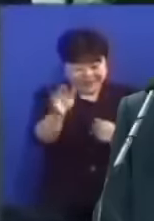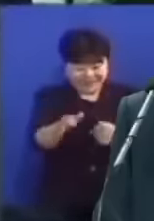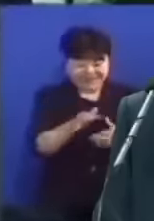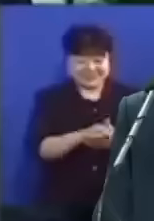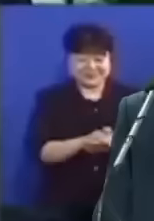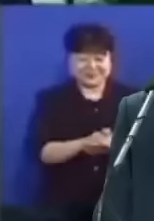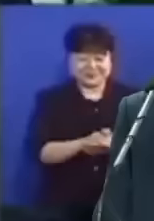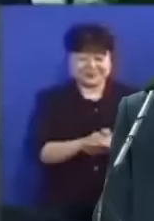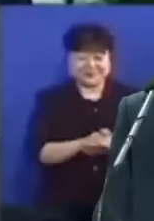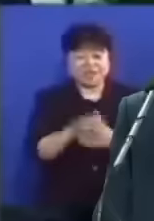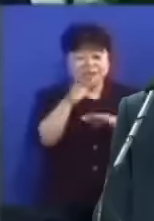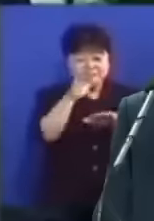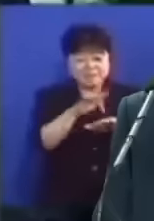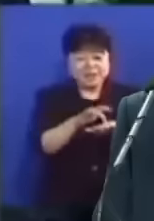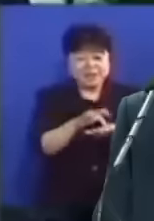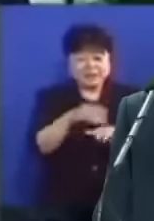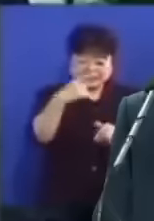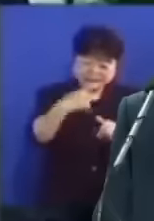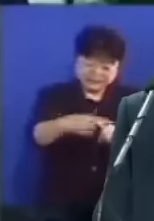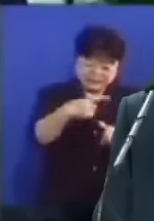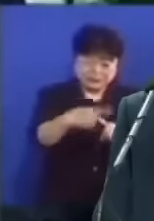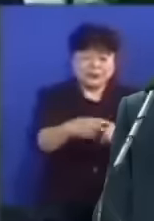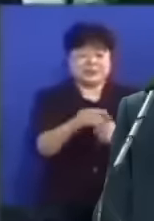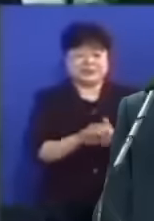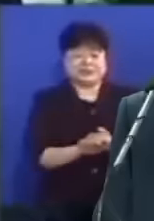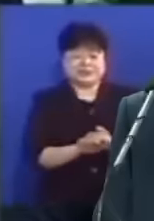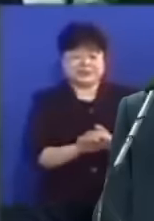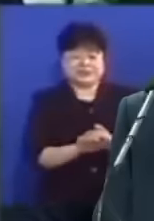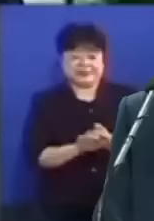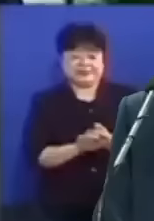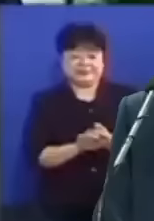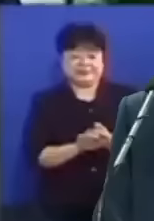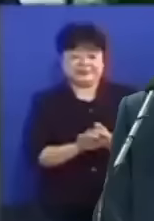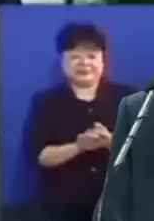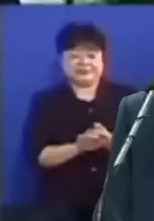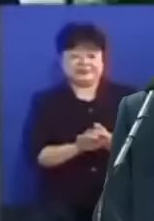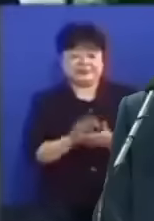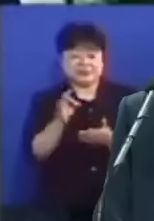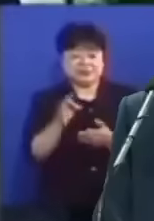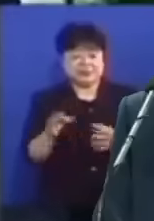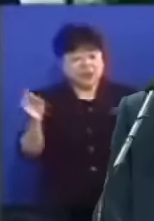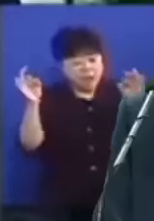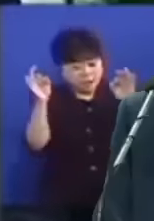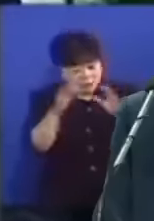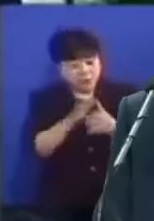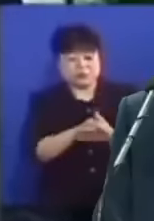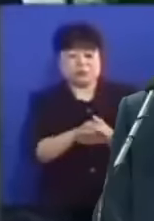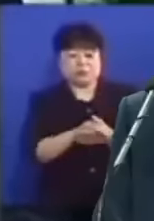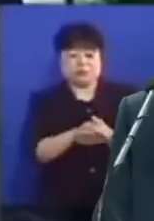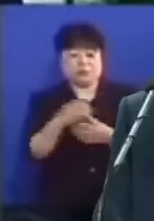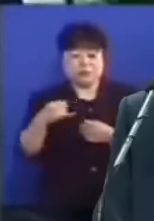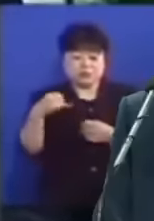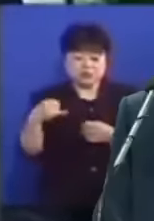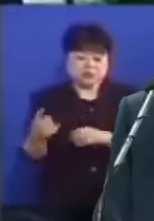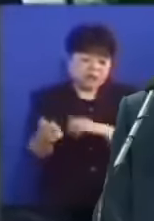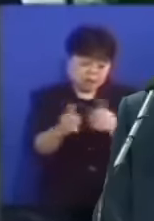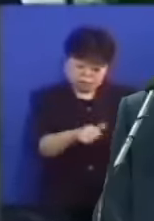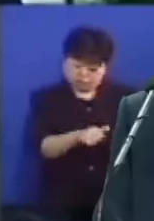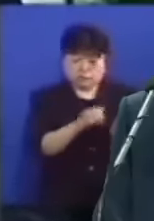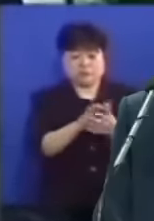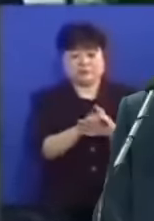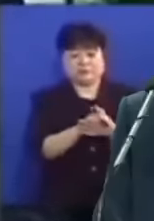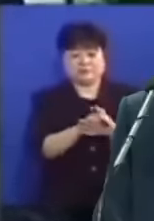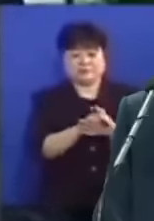그러는데 마귀가 참소해서 그 재산 다 잃어버리고 그 자식들 다 죽고